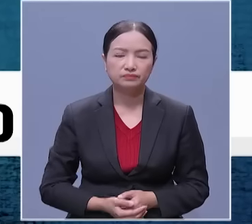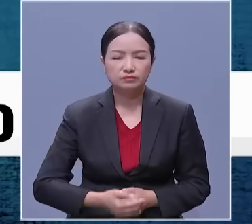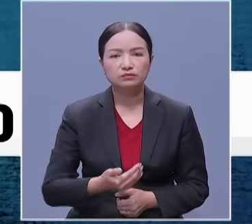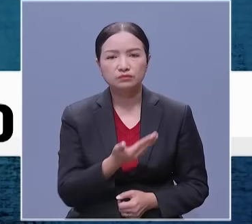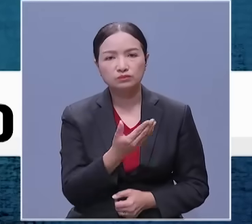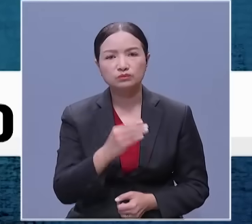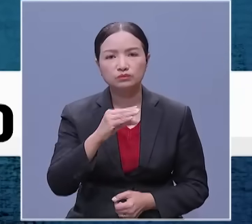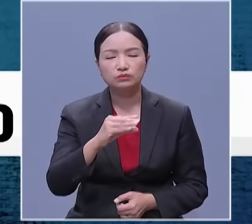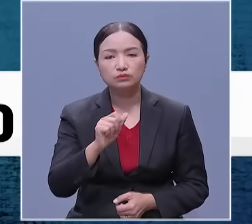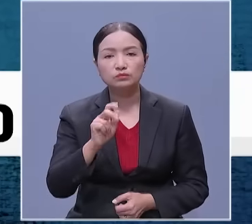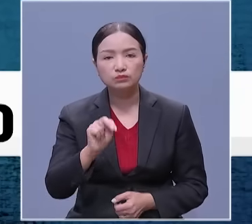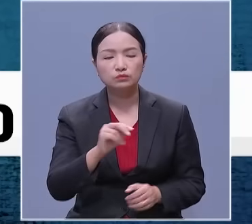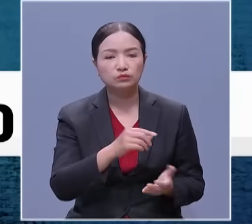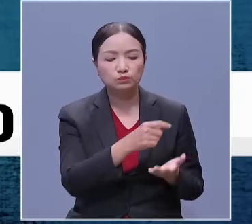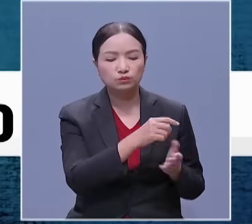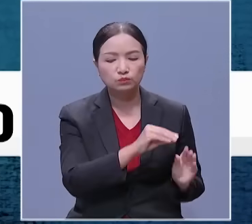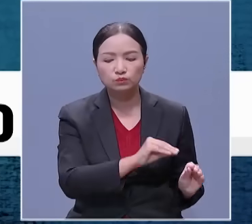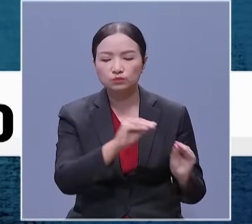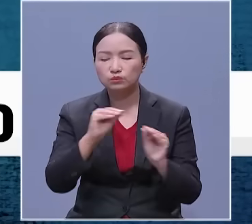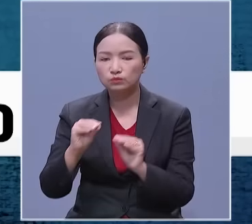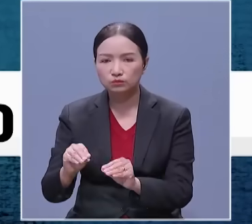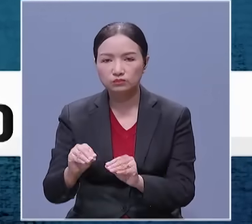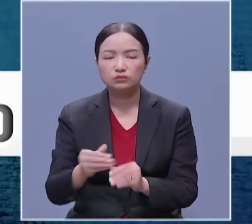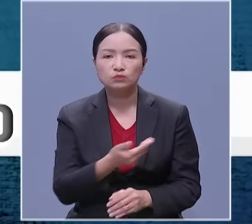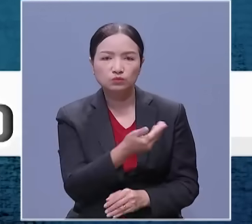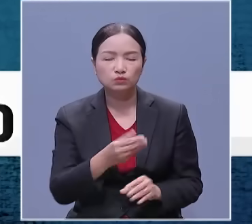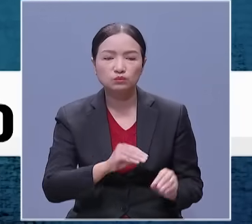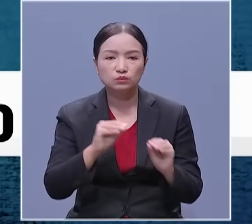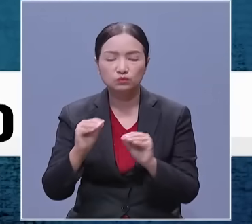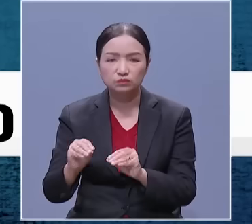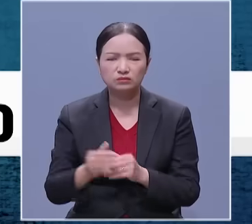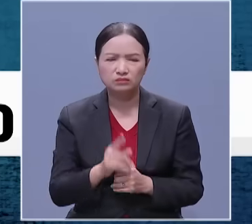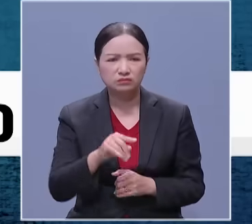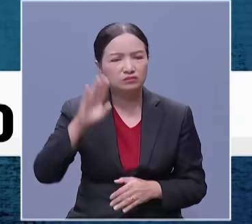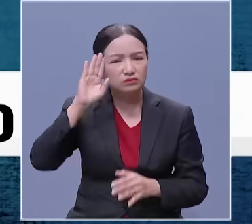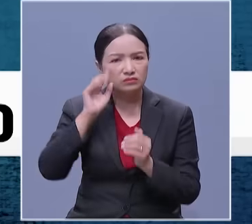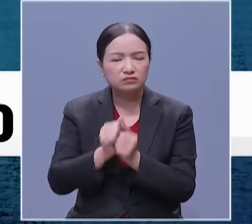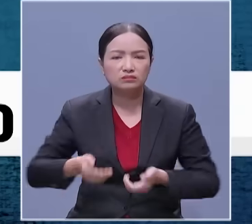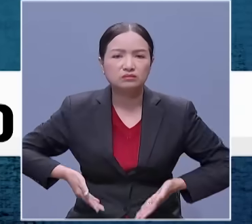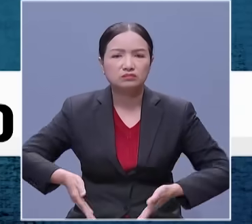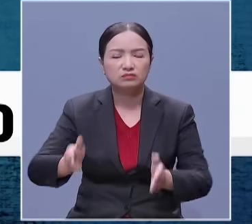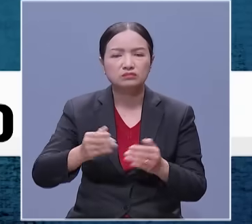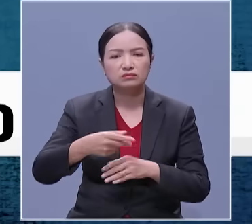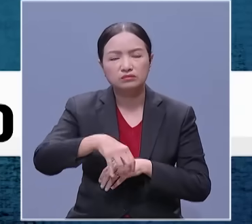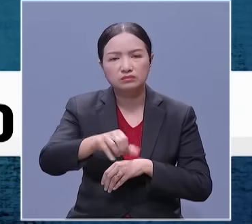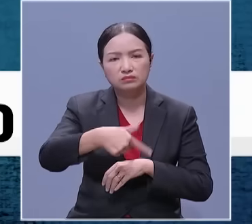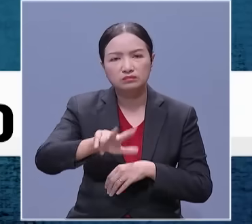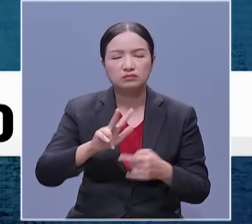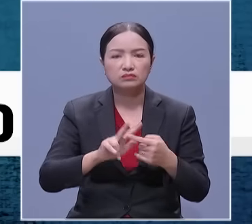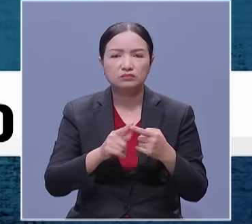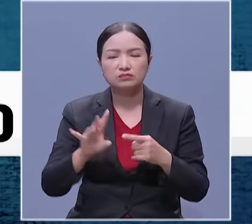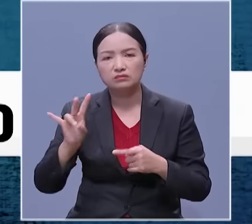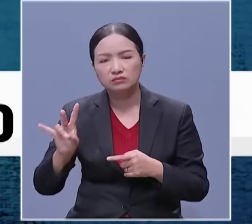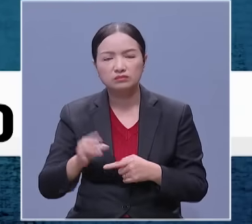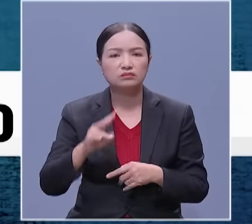คดีกันในช่วงที่เขาจะแจ้งข้อหาตำรวจนะแล้วตำรวจพวกนั้นก็มีตำรวจทางหลวงตำรวจภาค7ตำรวจนครปฐ